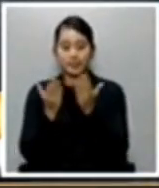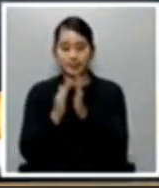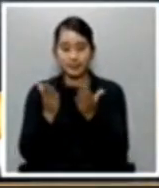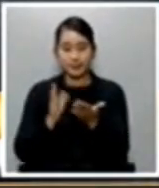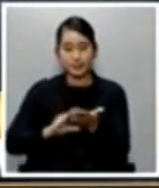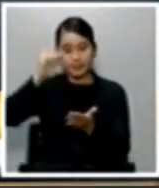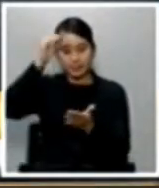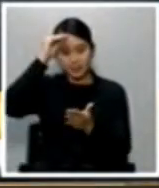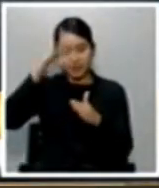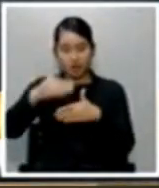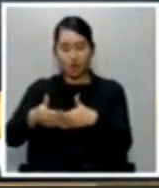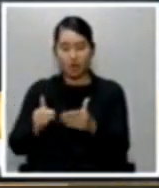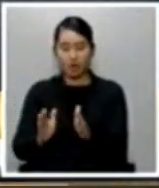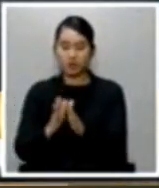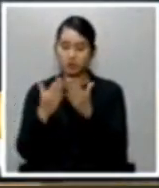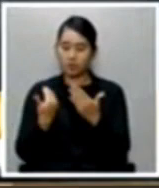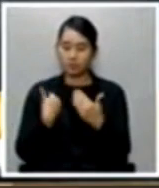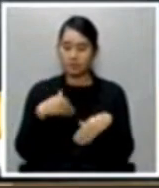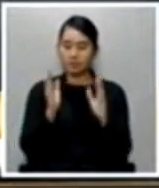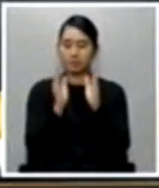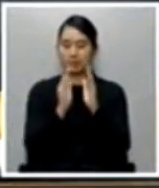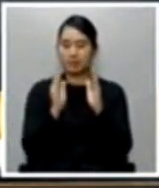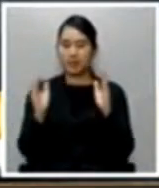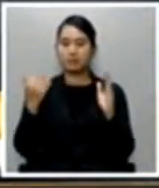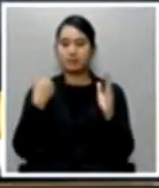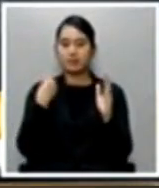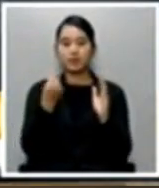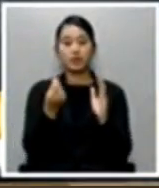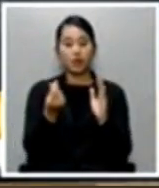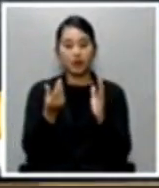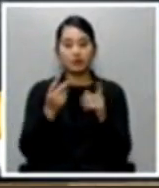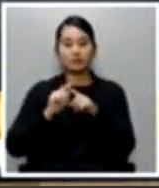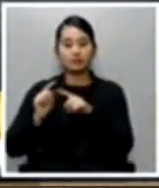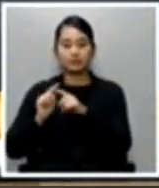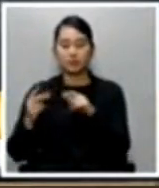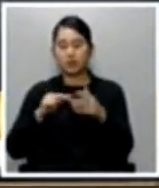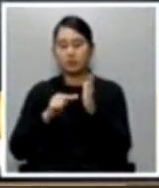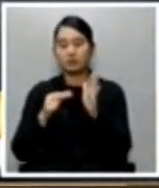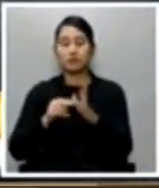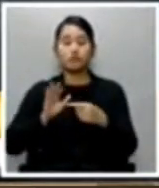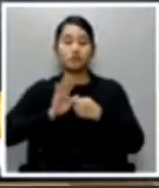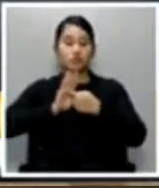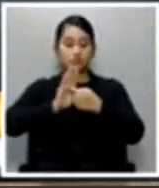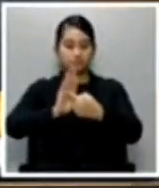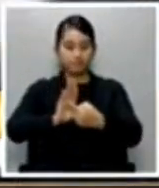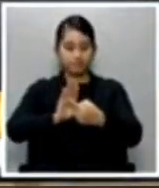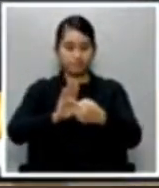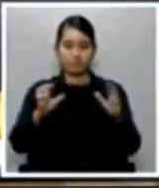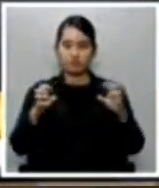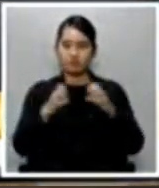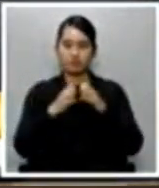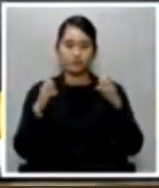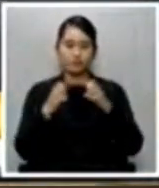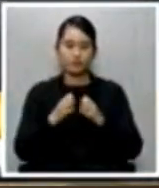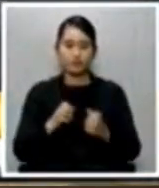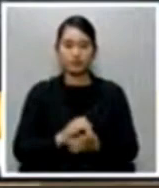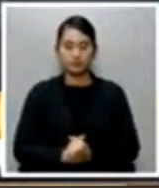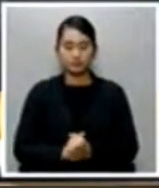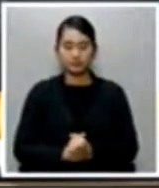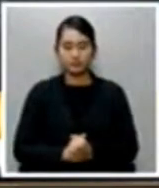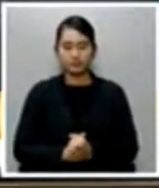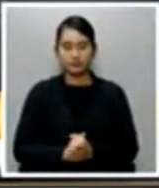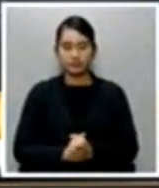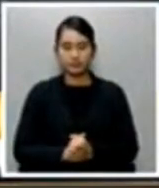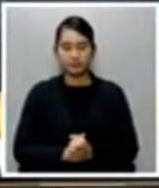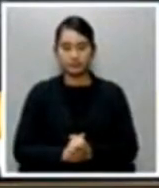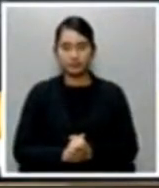สมุดนะฮะจะต้องมีเท่าไหร่ที่นั่งต้องมีเท่าไหร่นะนี่คือตัวอย่างของความยุ่งยากในทางปฏิบัติที่อาจจะเกิ